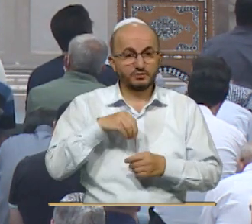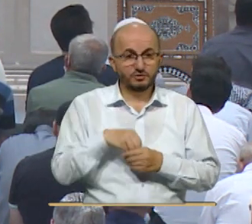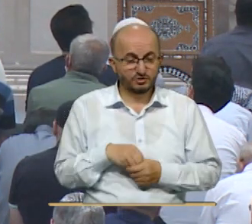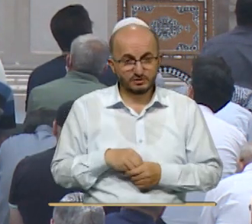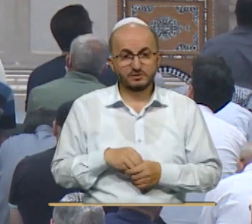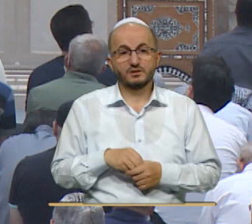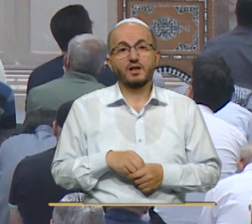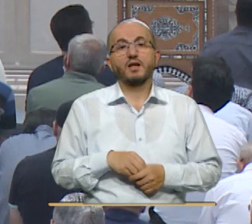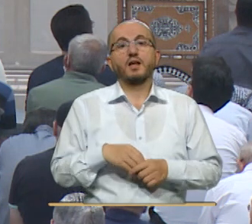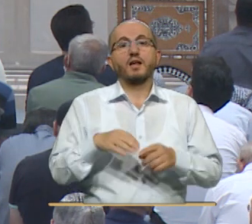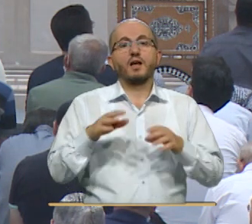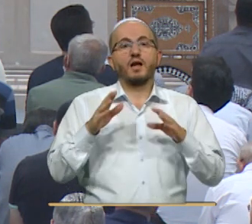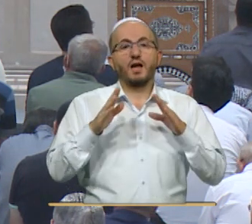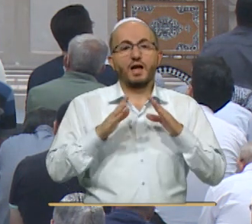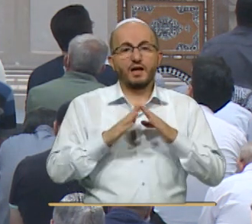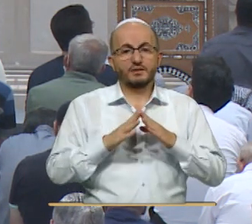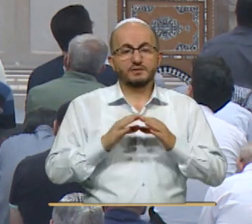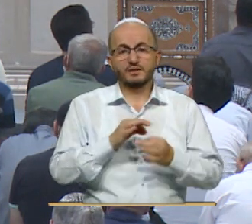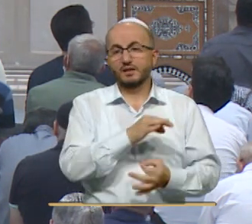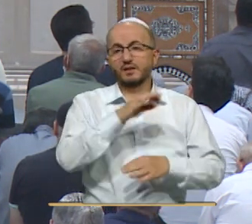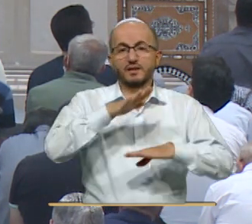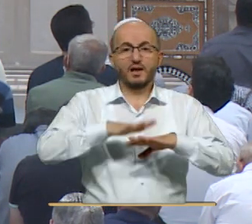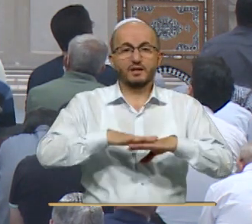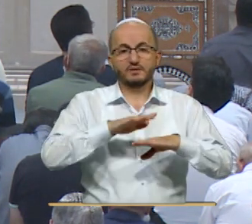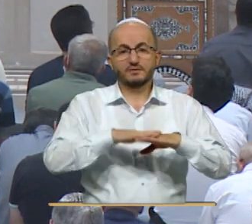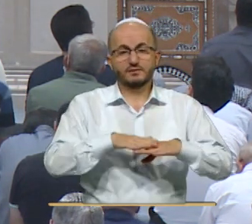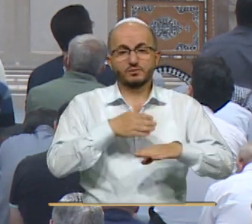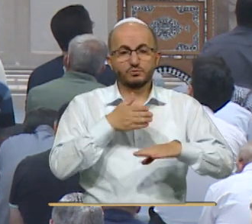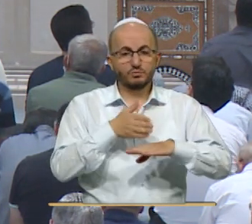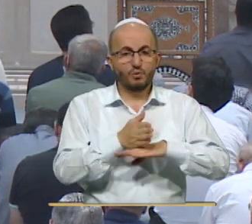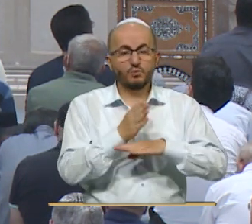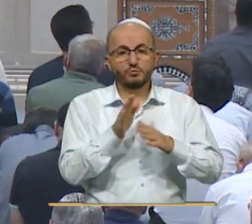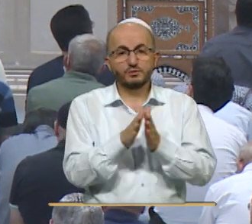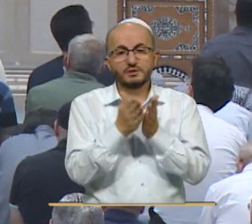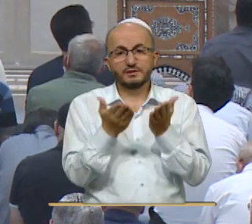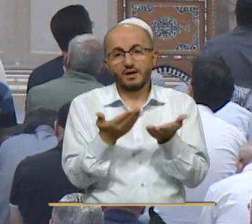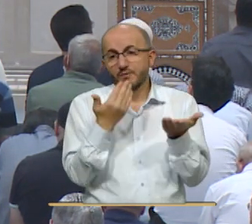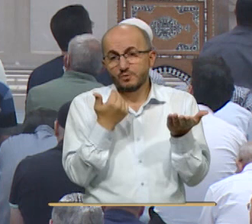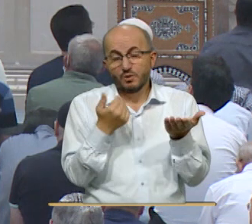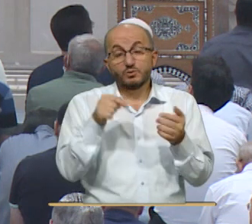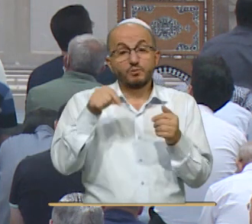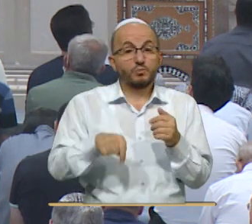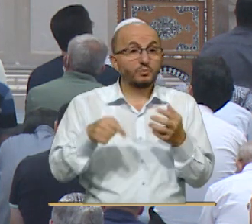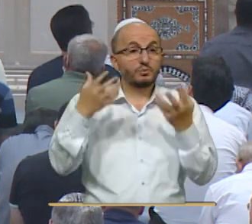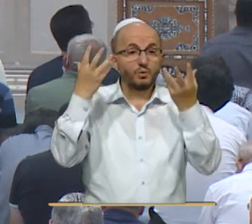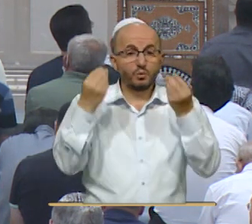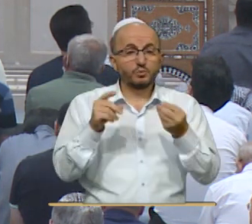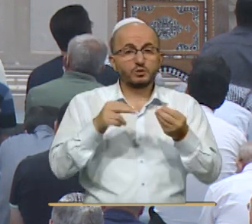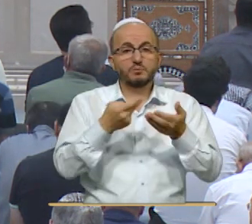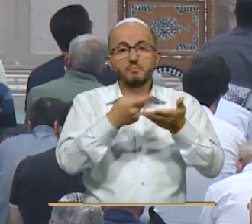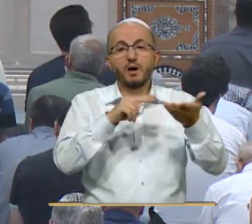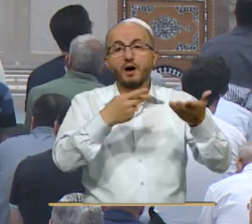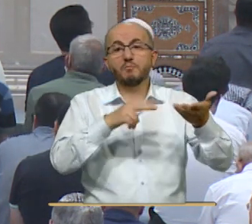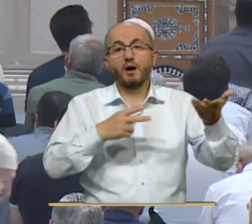elimizde, insanların elinde doğru dürüst bir kitap, bir kaynak yoktu. Bugün olduğu gibi mealleri